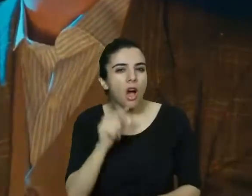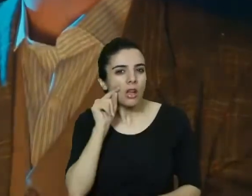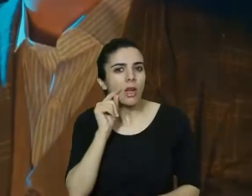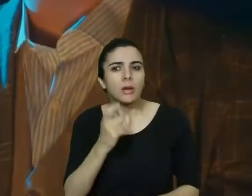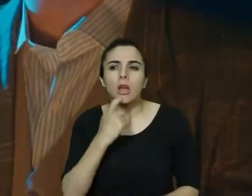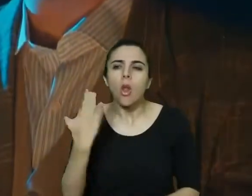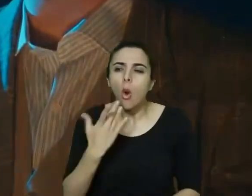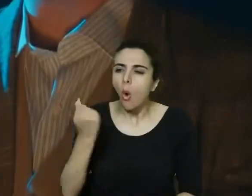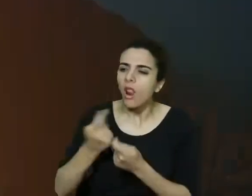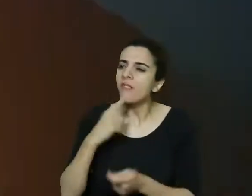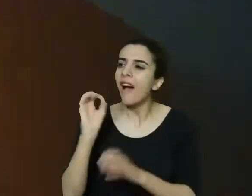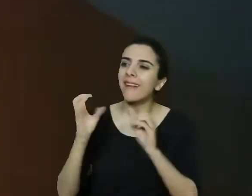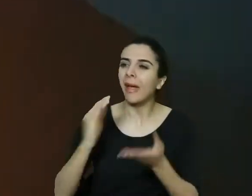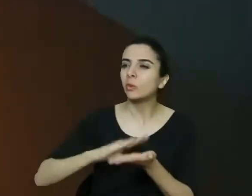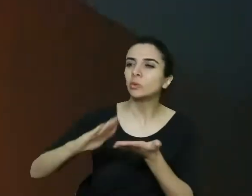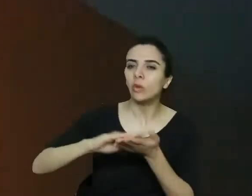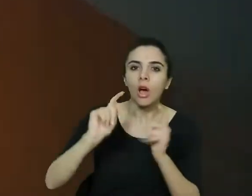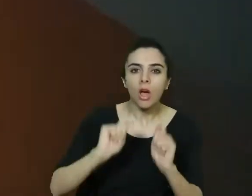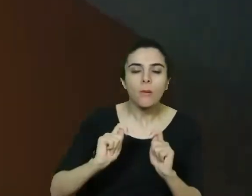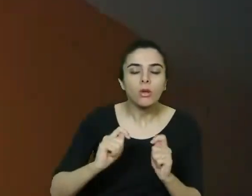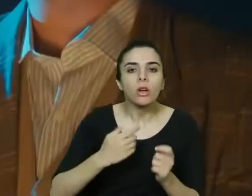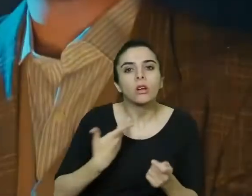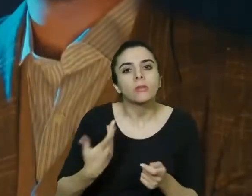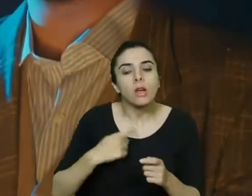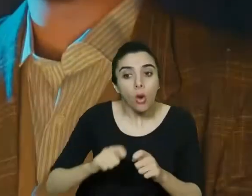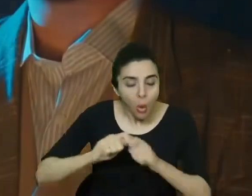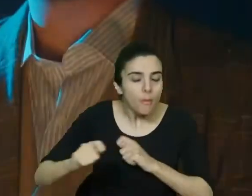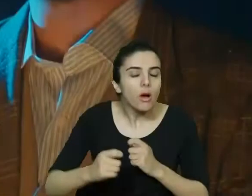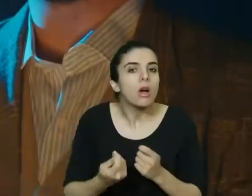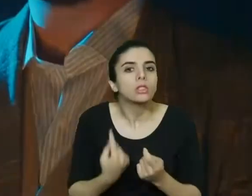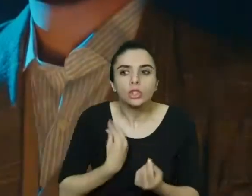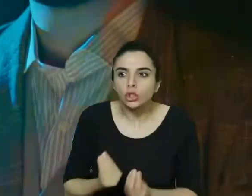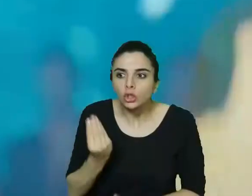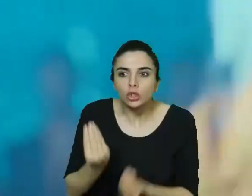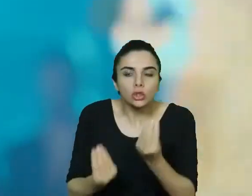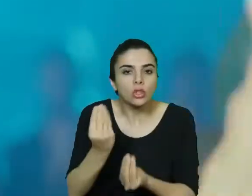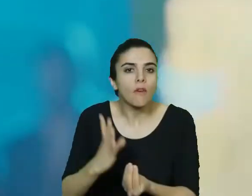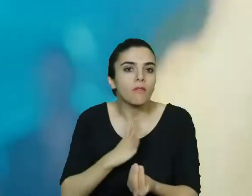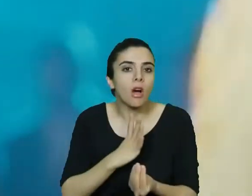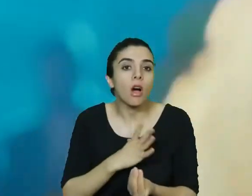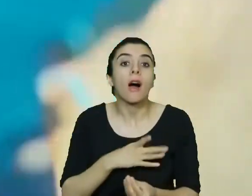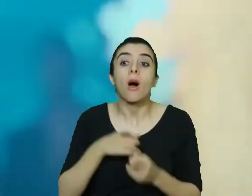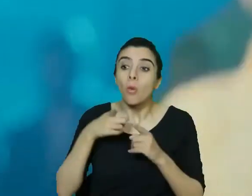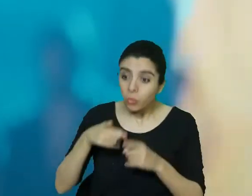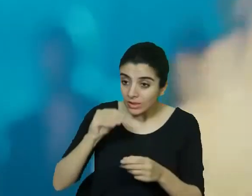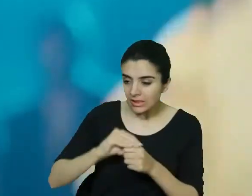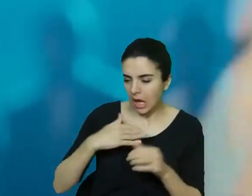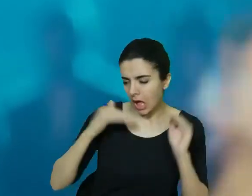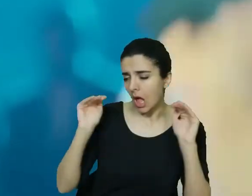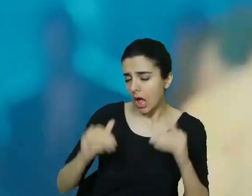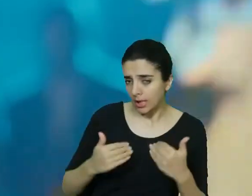yıllardır öyle tohumlar atmışlar ki bu topraklara. Koparsan da yine bitiyor, yine bitiyor. İşte biz de bunun için